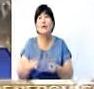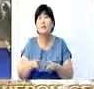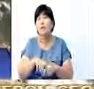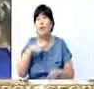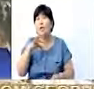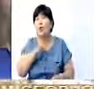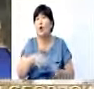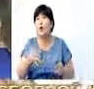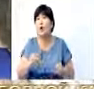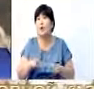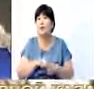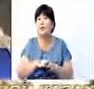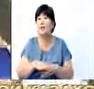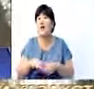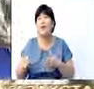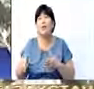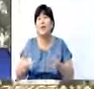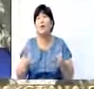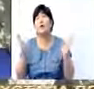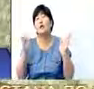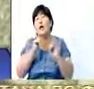уже получают от реализации даров природы.